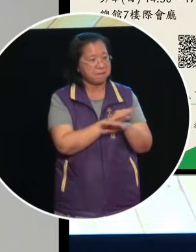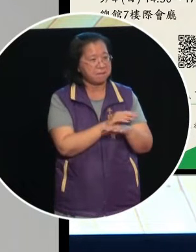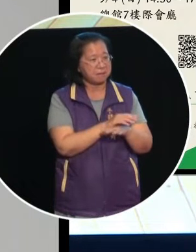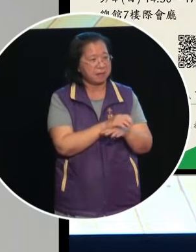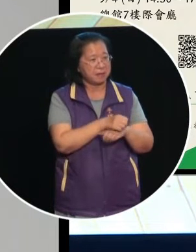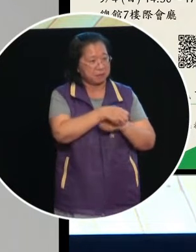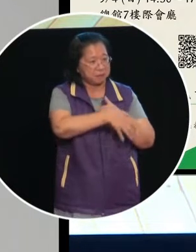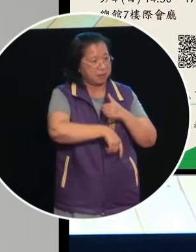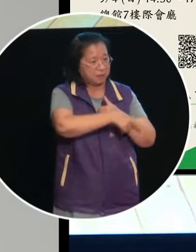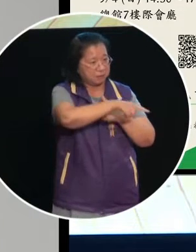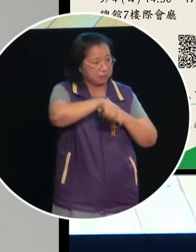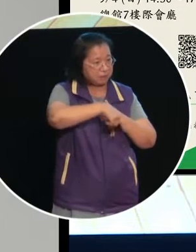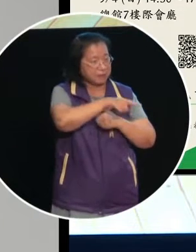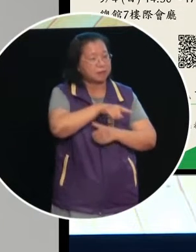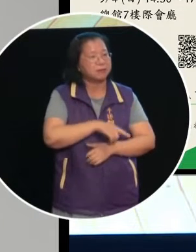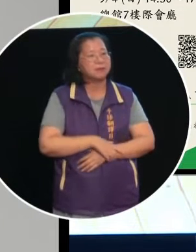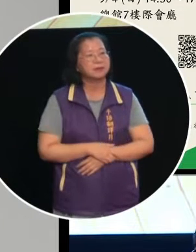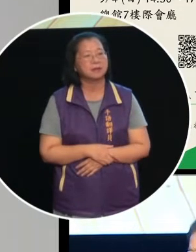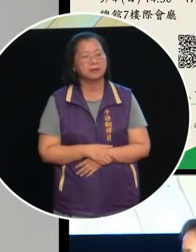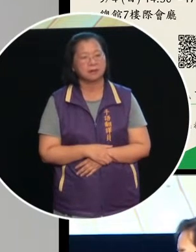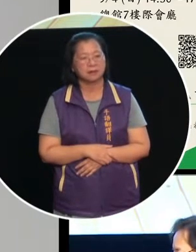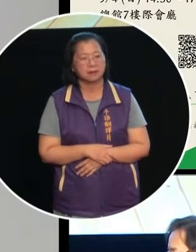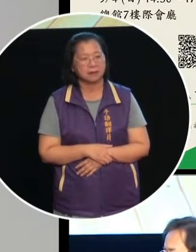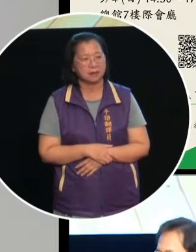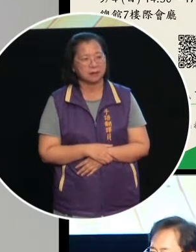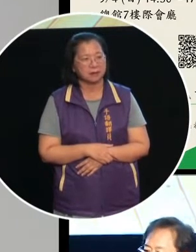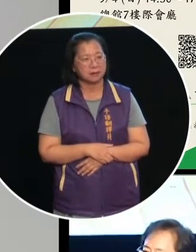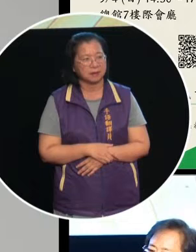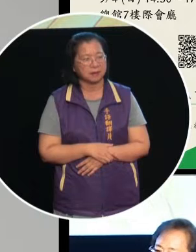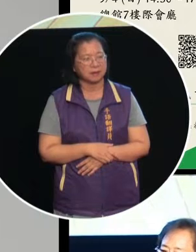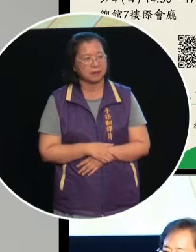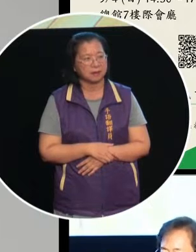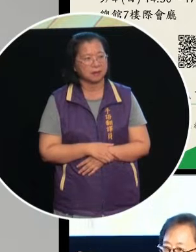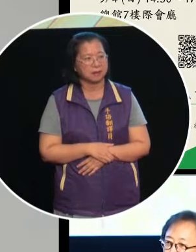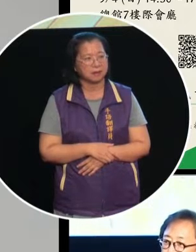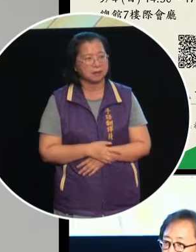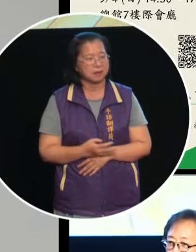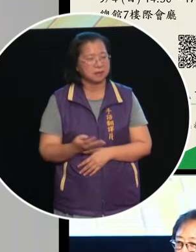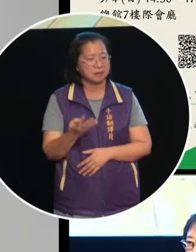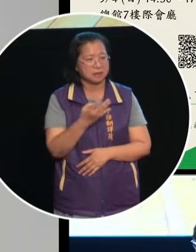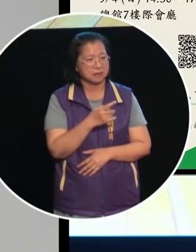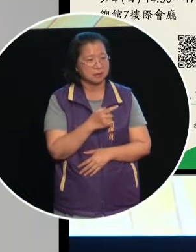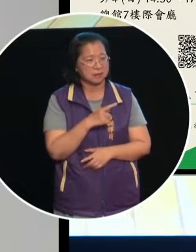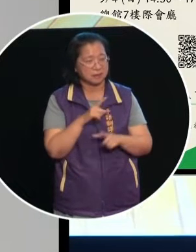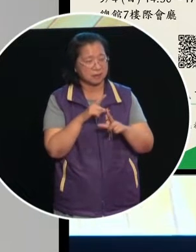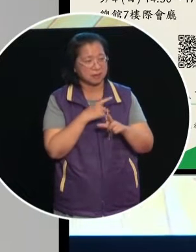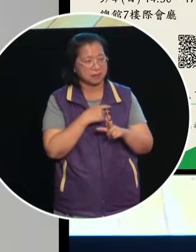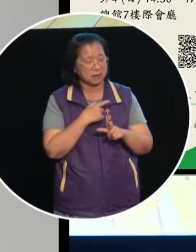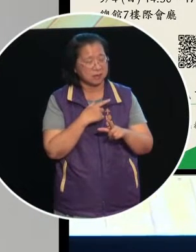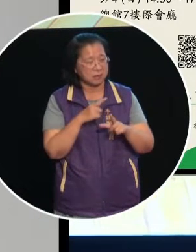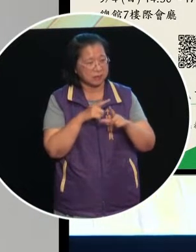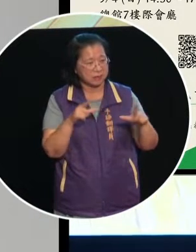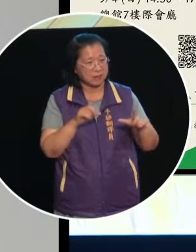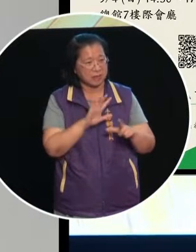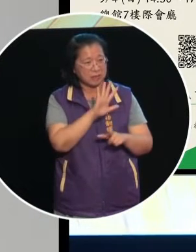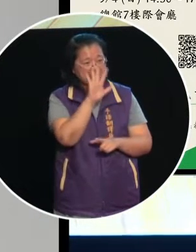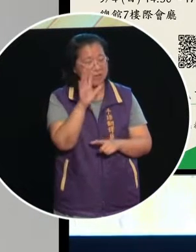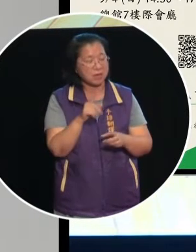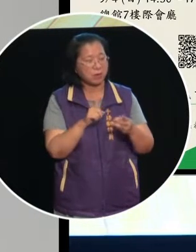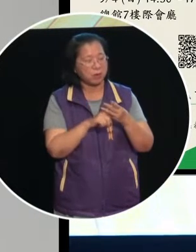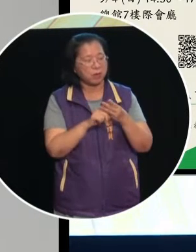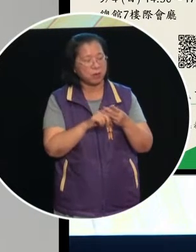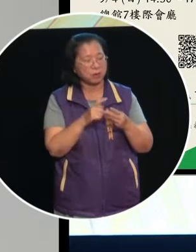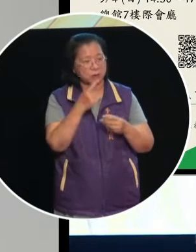样子？这四大所谓的四大天王或者是五大天王呢，开始互相攻